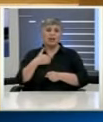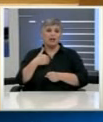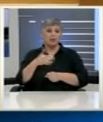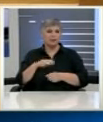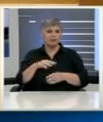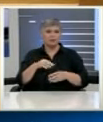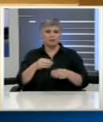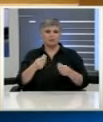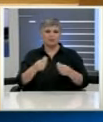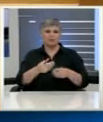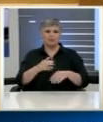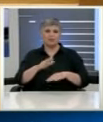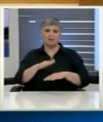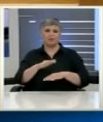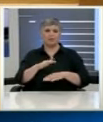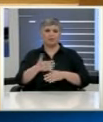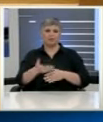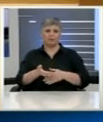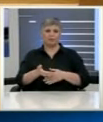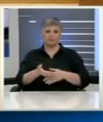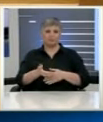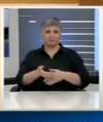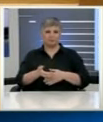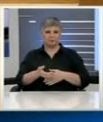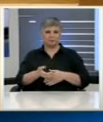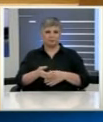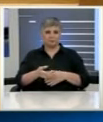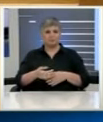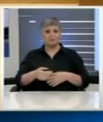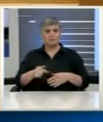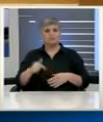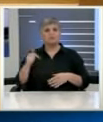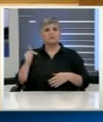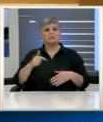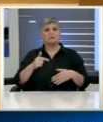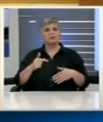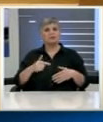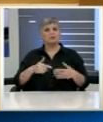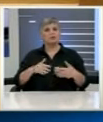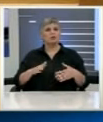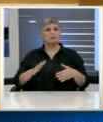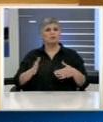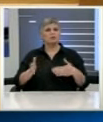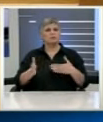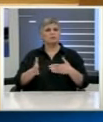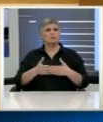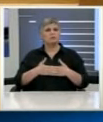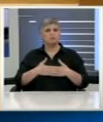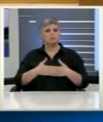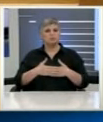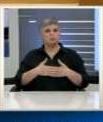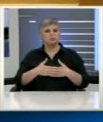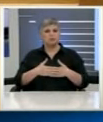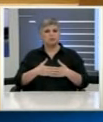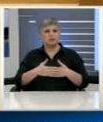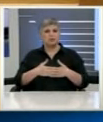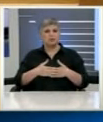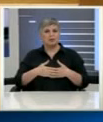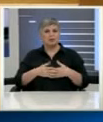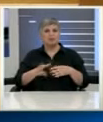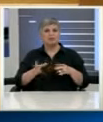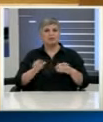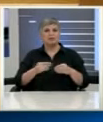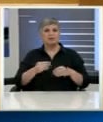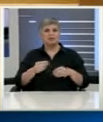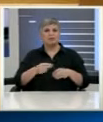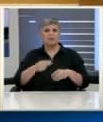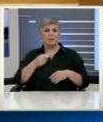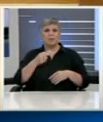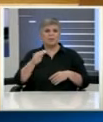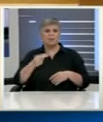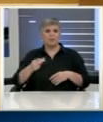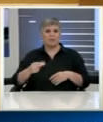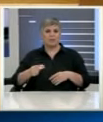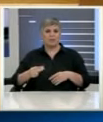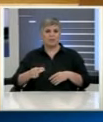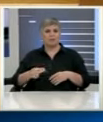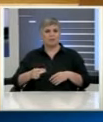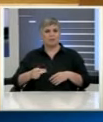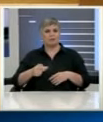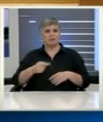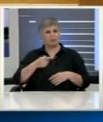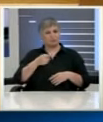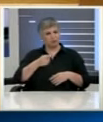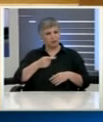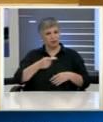περιστάσεων έρχομαι τώρα και κλείνω με αυτό με τα ζητήματα με τα οποία κλείσατε και εσείς τη